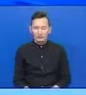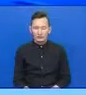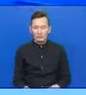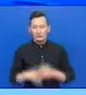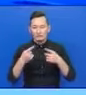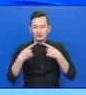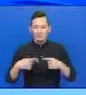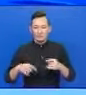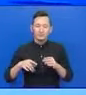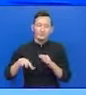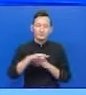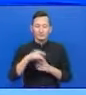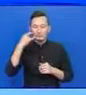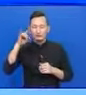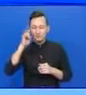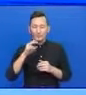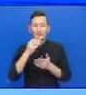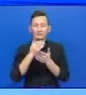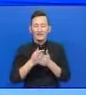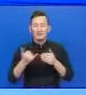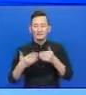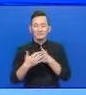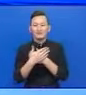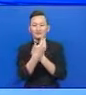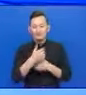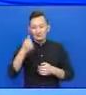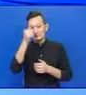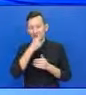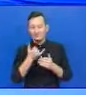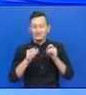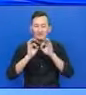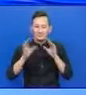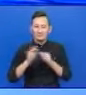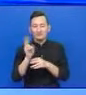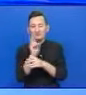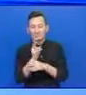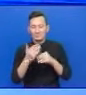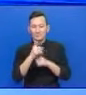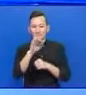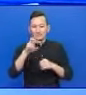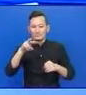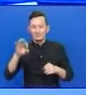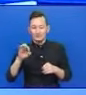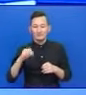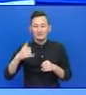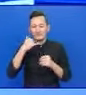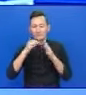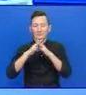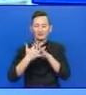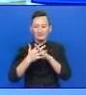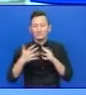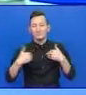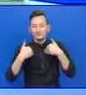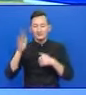Өзге тағырыпқа ойсақ, қазақ көркен фильмінің қоржыны тағы бір жаңа туындымен толықты. «Hello, ауыл», яғни «Сәлем, ауыл».